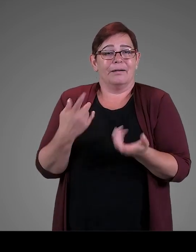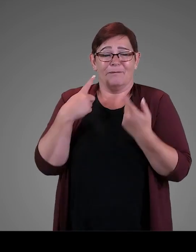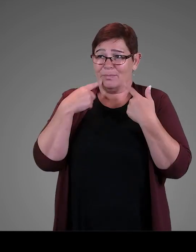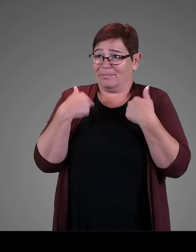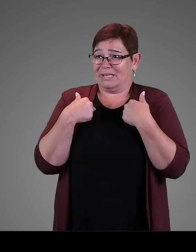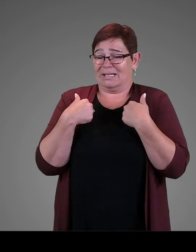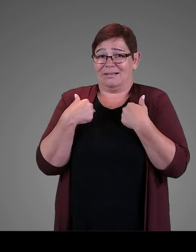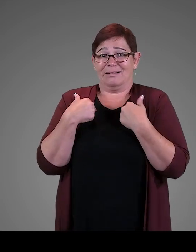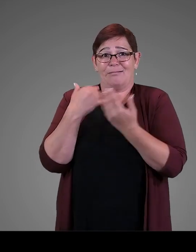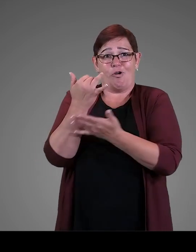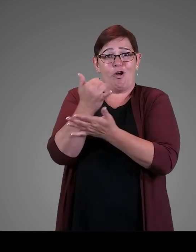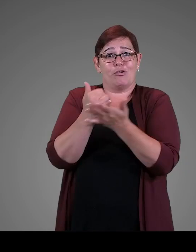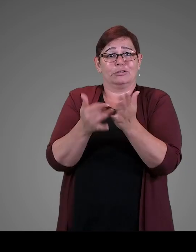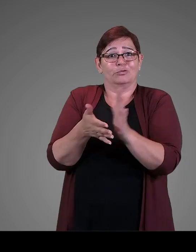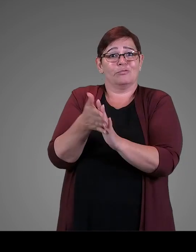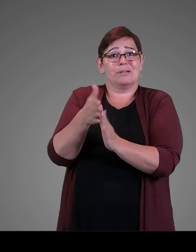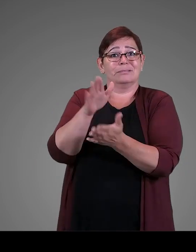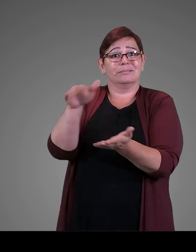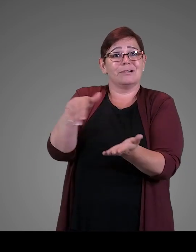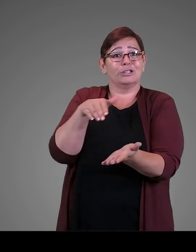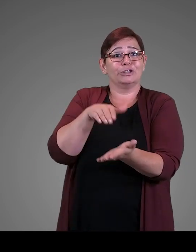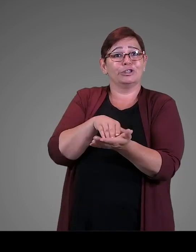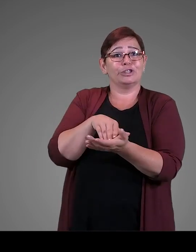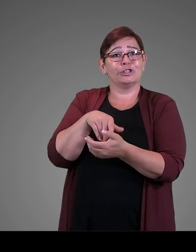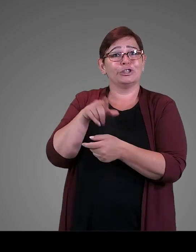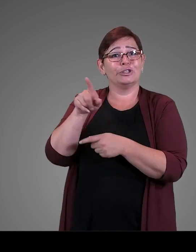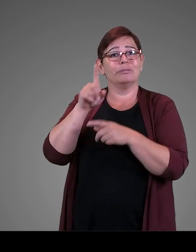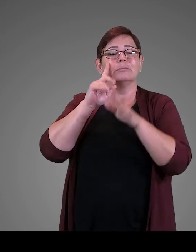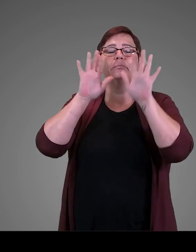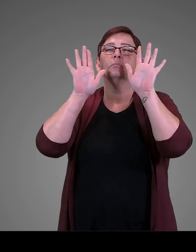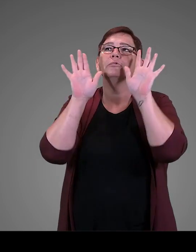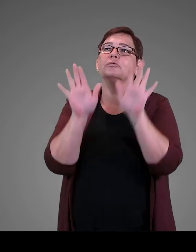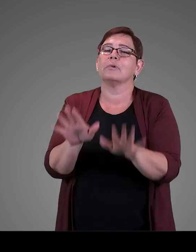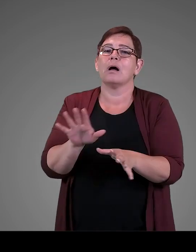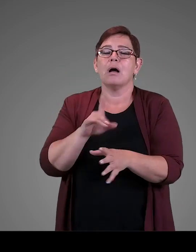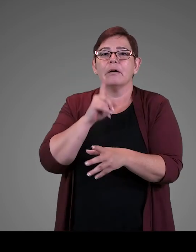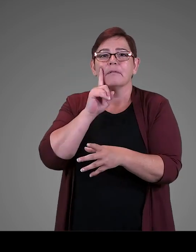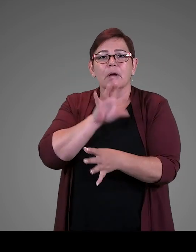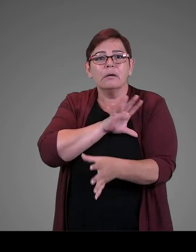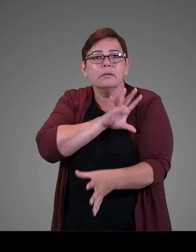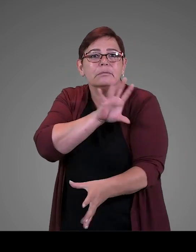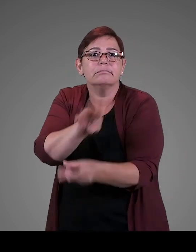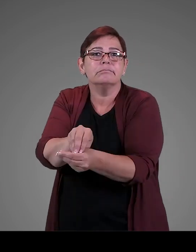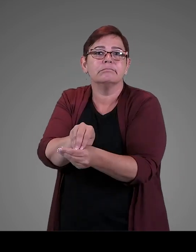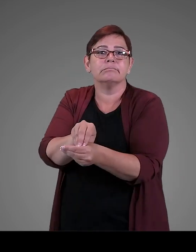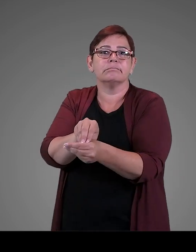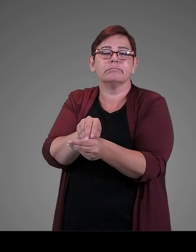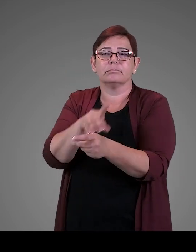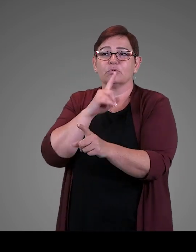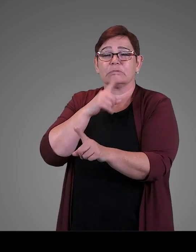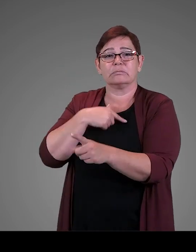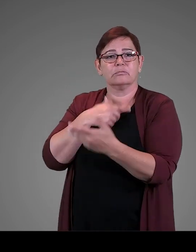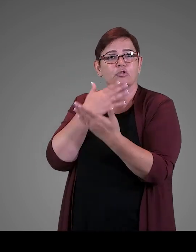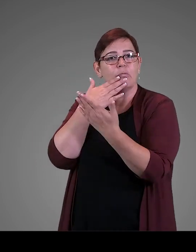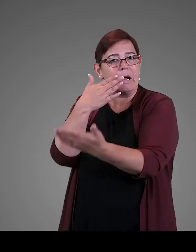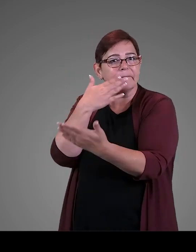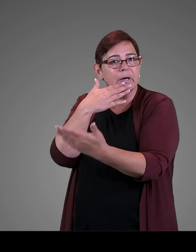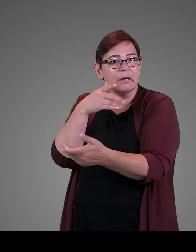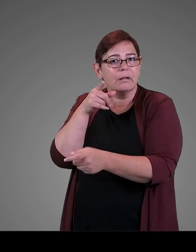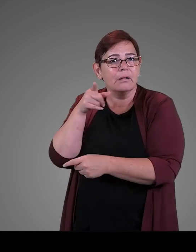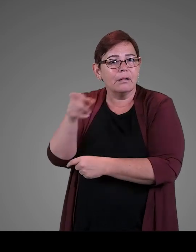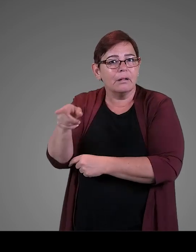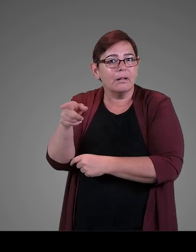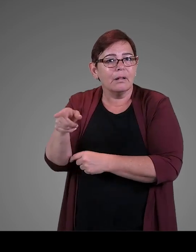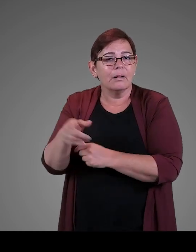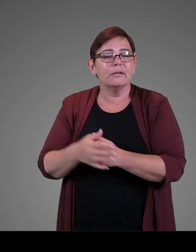redonner un peu, puis je sais pas, tu sais, pour moi, les centres d'artistes, ça a été vraiment une belle porte d'entrée, puis je suis vraiment reconnaissante de ça, donc